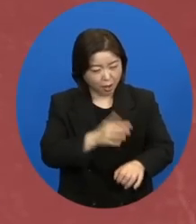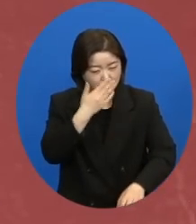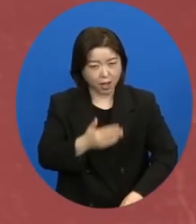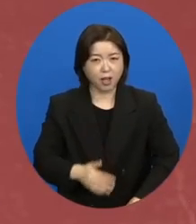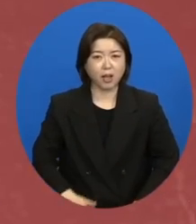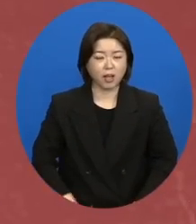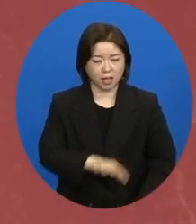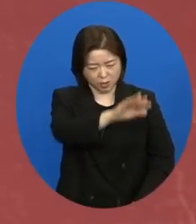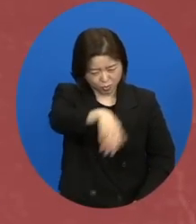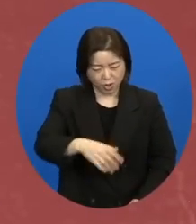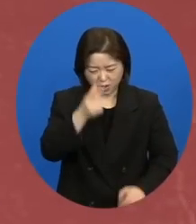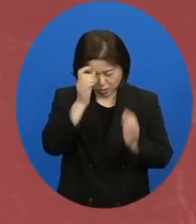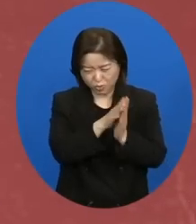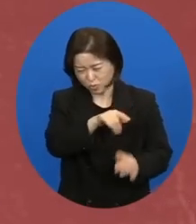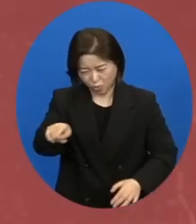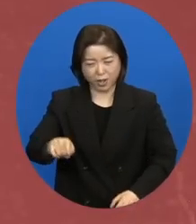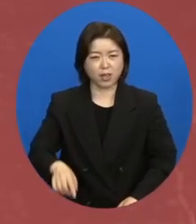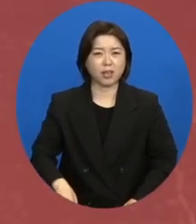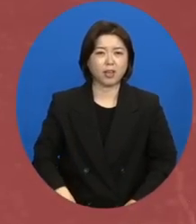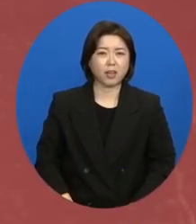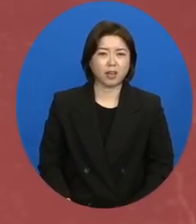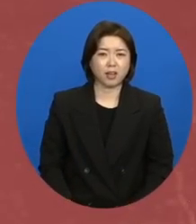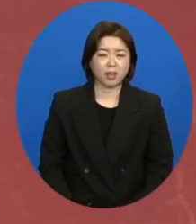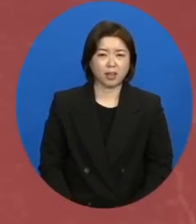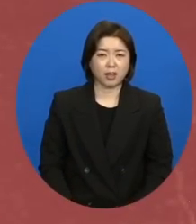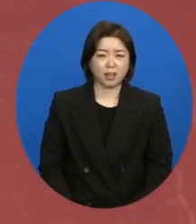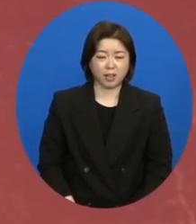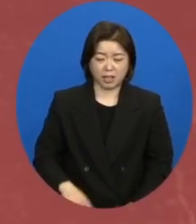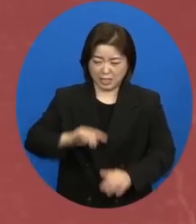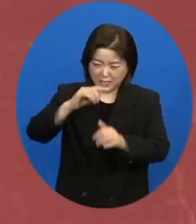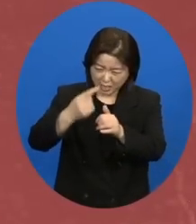기도해요. 기도해요. 자금으로 되는 게 아니야.